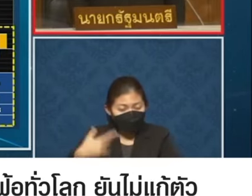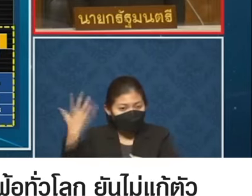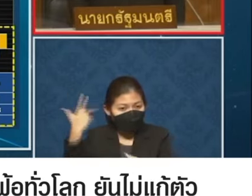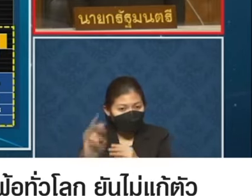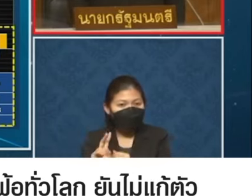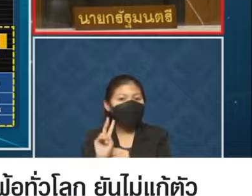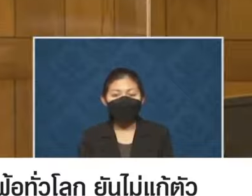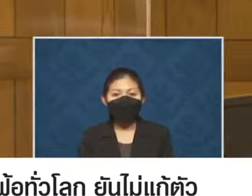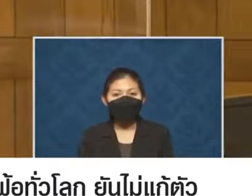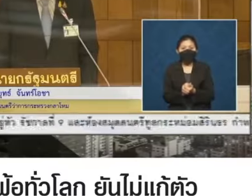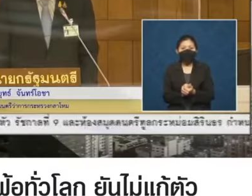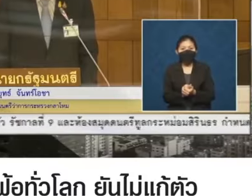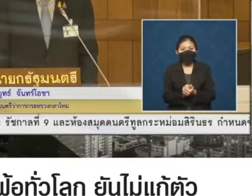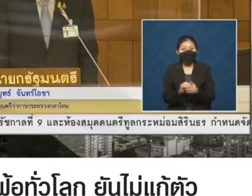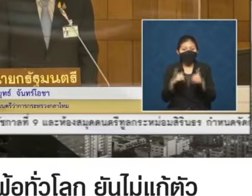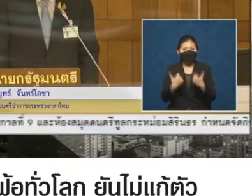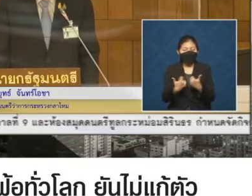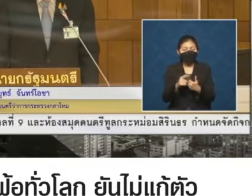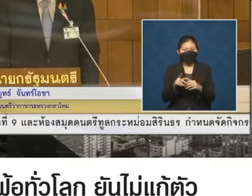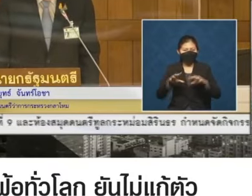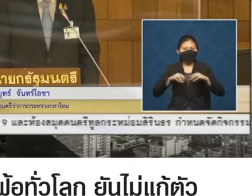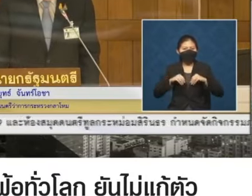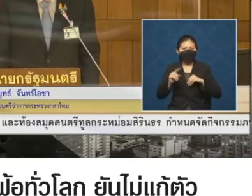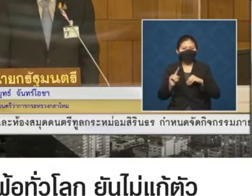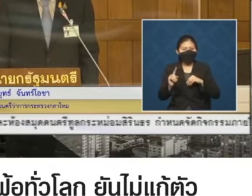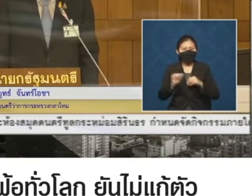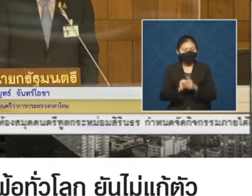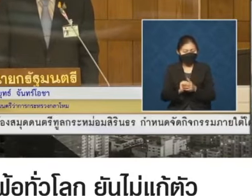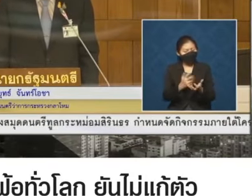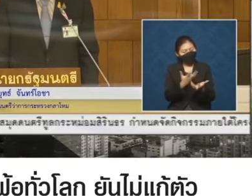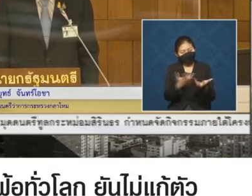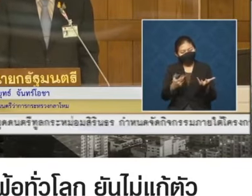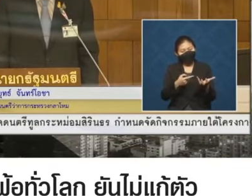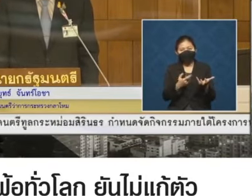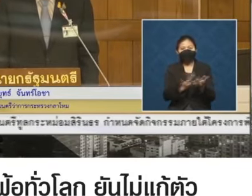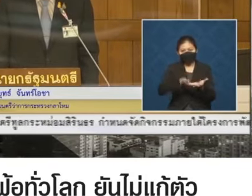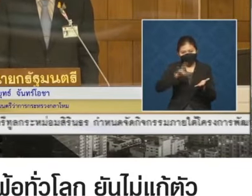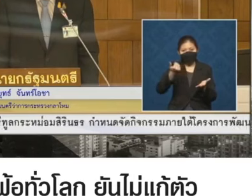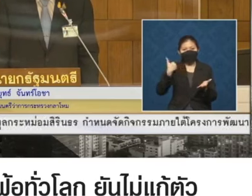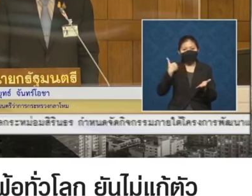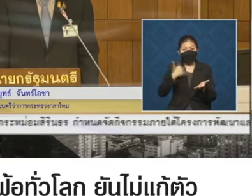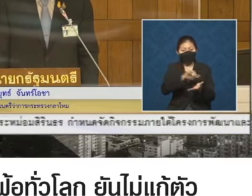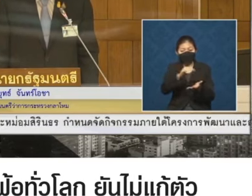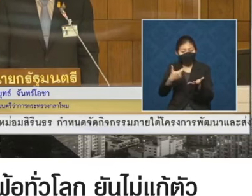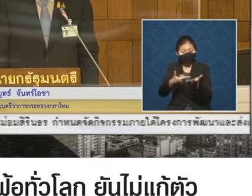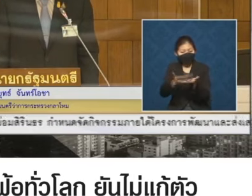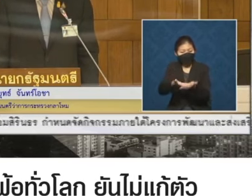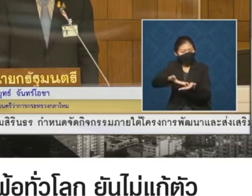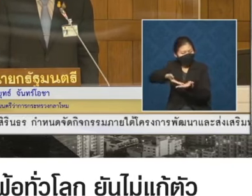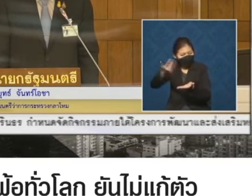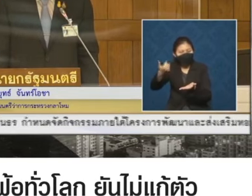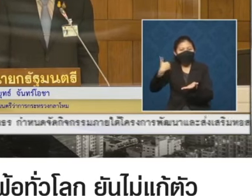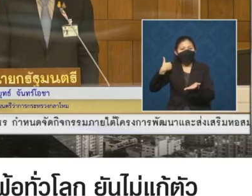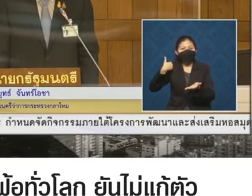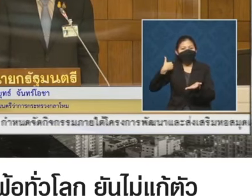มา ค่ะนี่ คือจะเห็นได้ว่านายกนี่มีเอกสารมาประกอบด้วยนะครับแต่ที่น่าสนใจเพิ่มเติมก็คือว่าพลเอกประยุทธ์เนี่